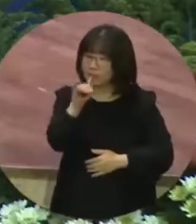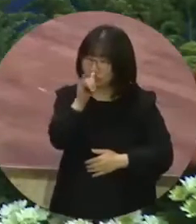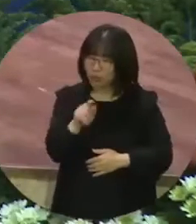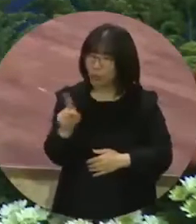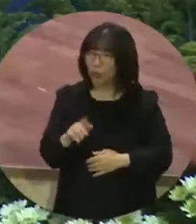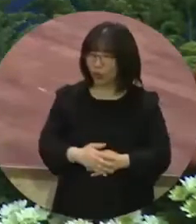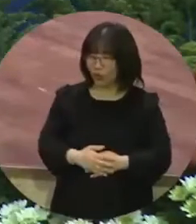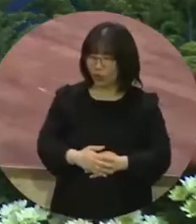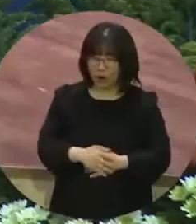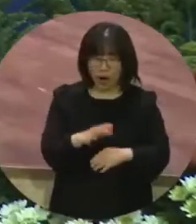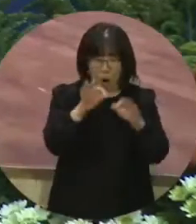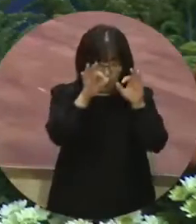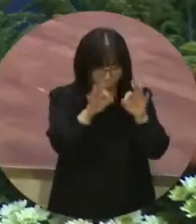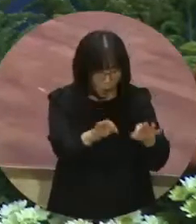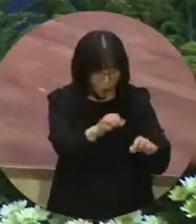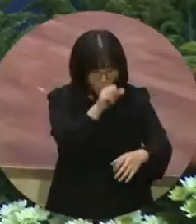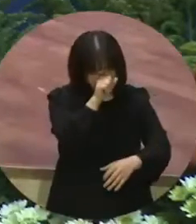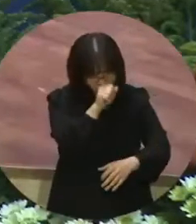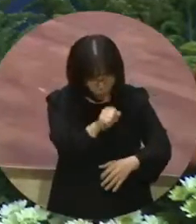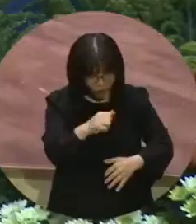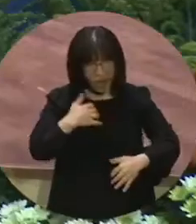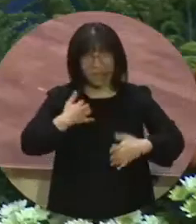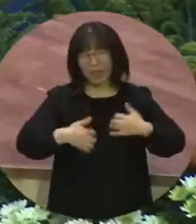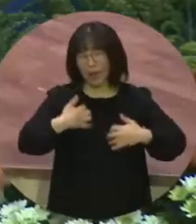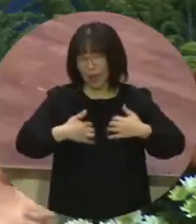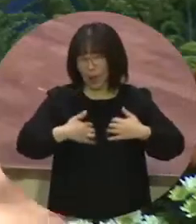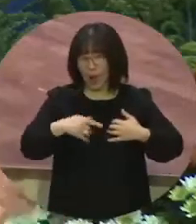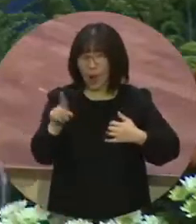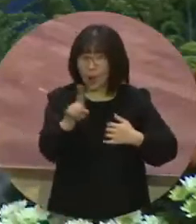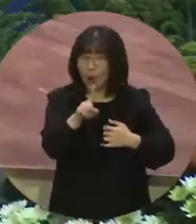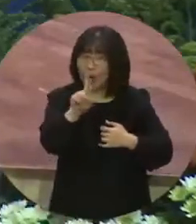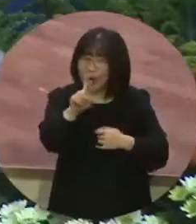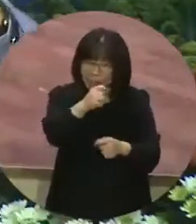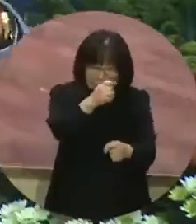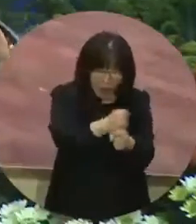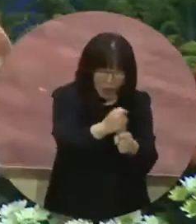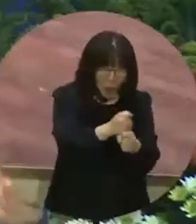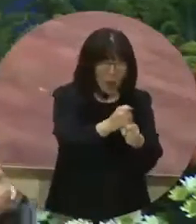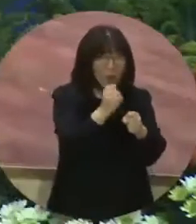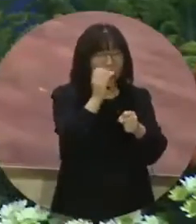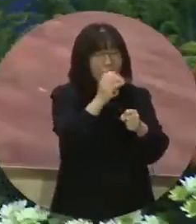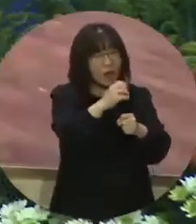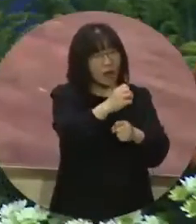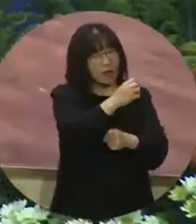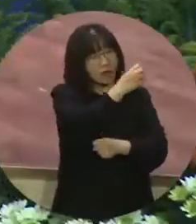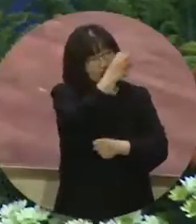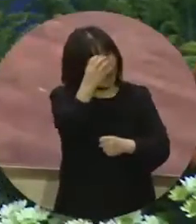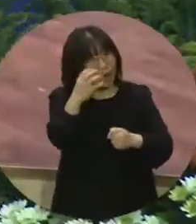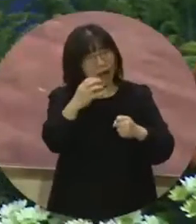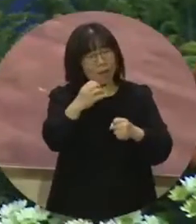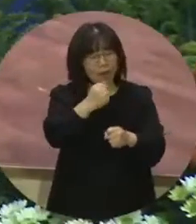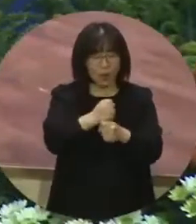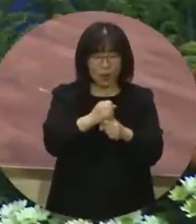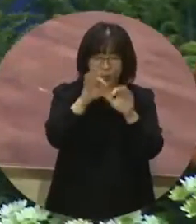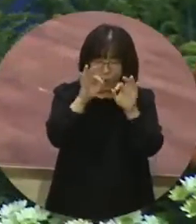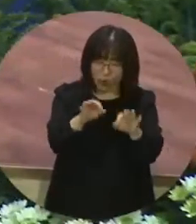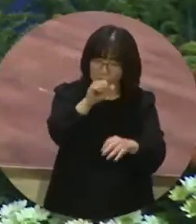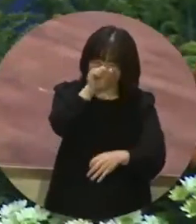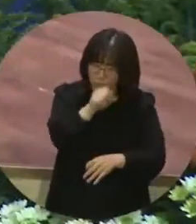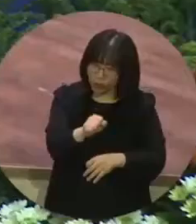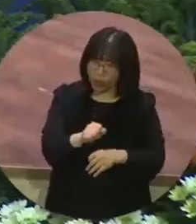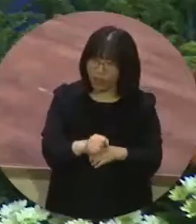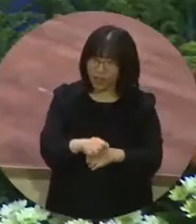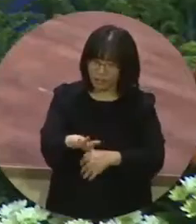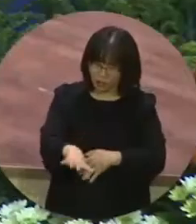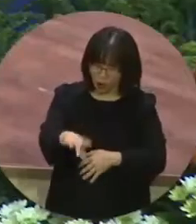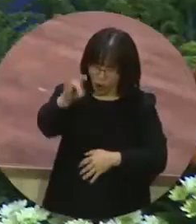아십니까? 보시기에 좋았더라. 만드시면서 계속 하나님 하신 말씀이에요. 보시기에 좋았더라. 처음